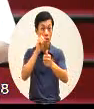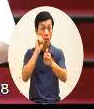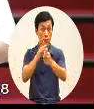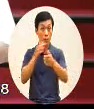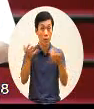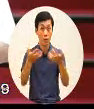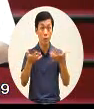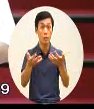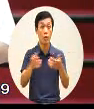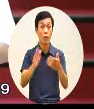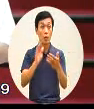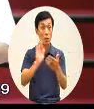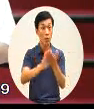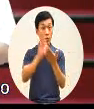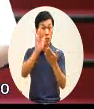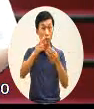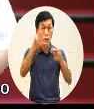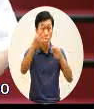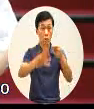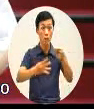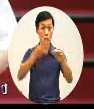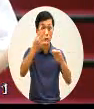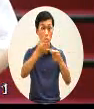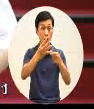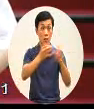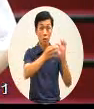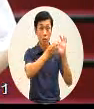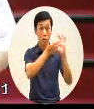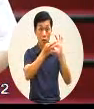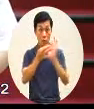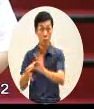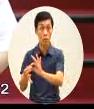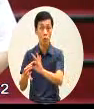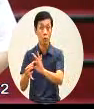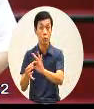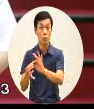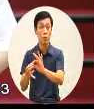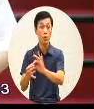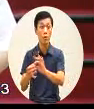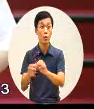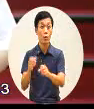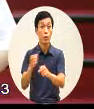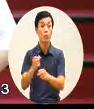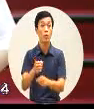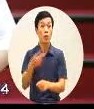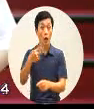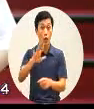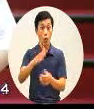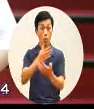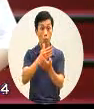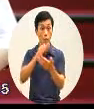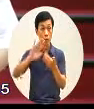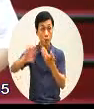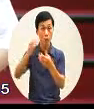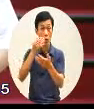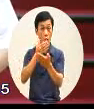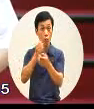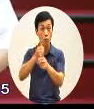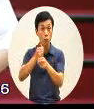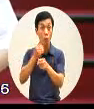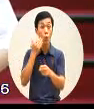吼。未来按个适当继续后壁会阁主导一寡项目。所以你今年若无好好去监